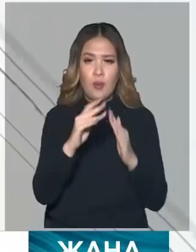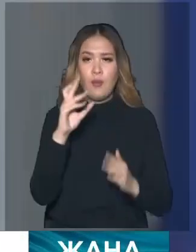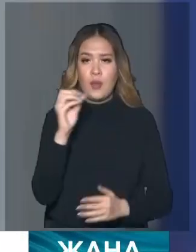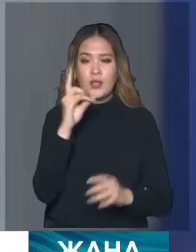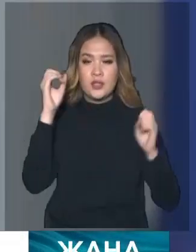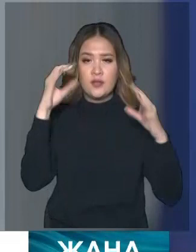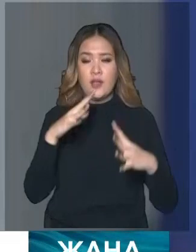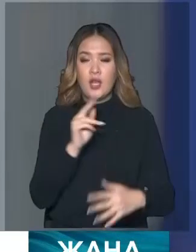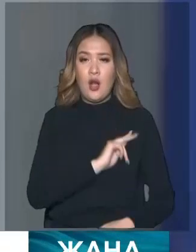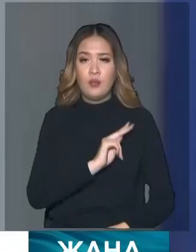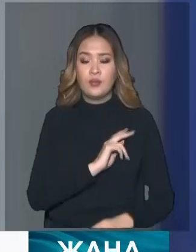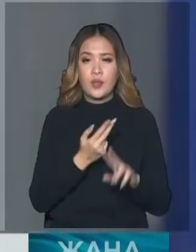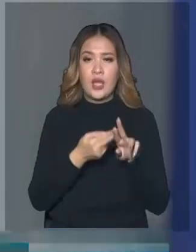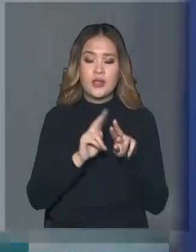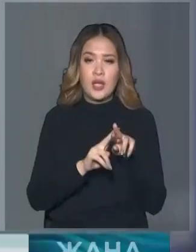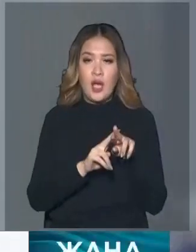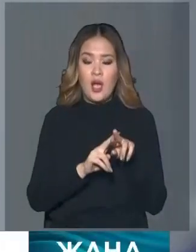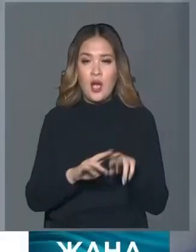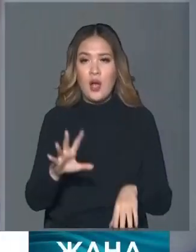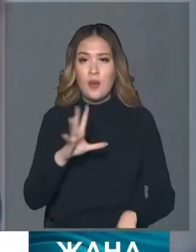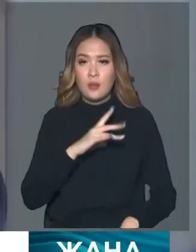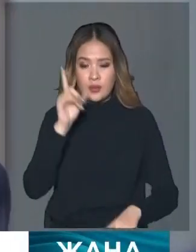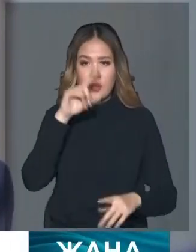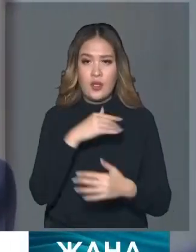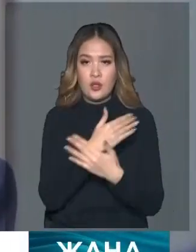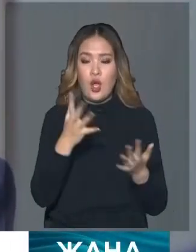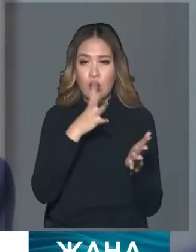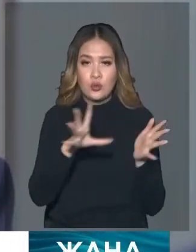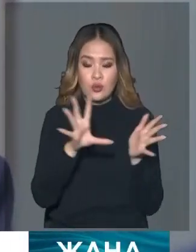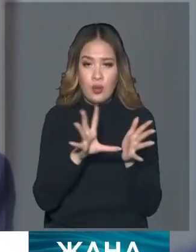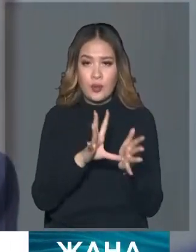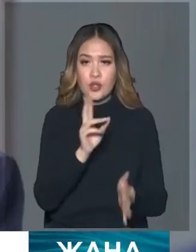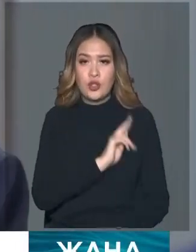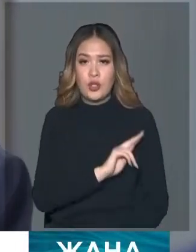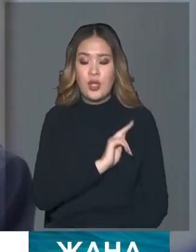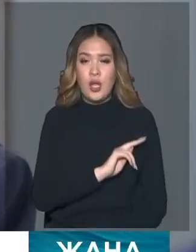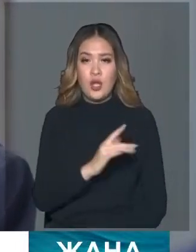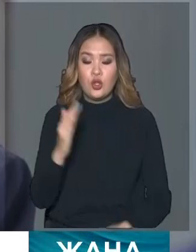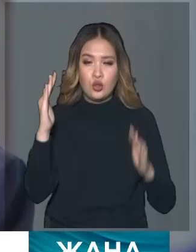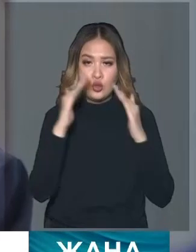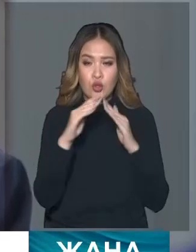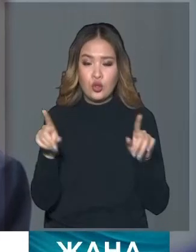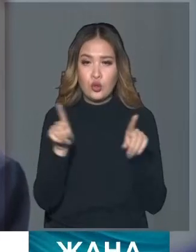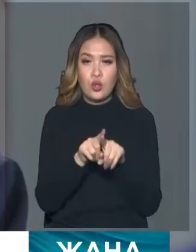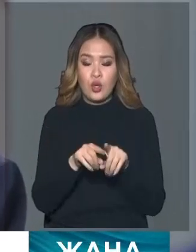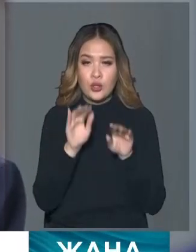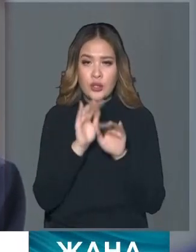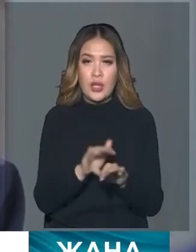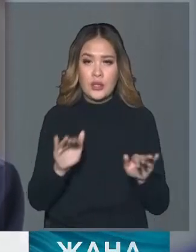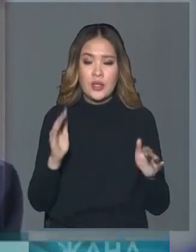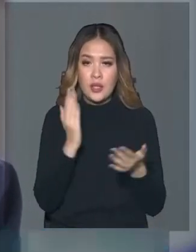отыр. Бәрінде проблема болды, свет дейтіні білесіздер ғой. Бәрі тоқпен жасайды даже. Үйде дейтін, сірә қарайған бала бар